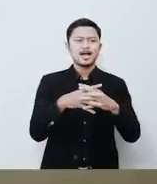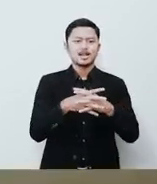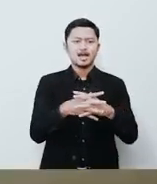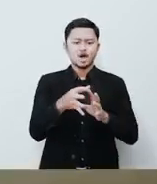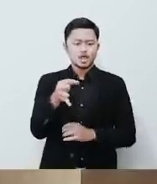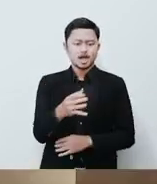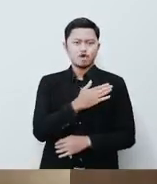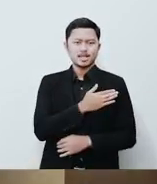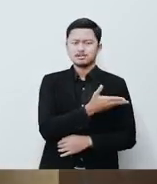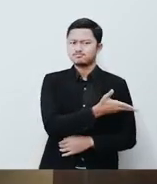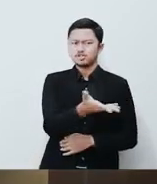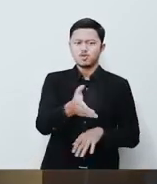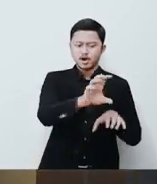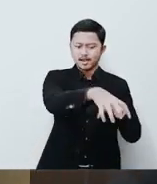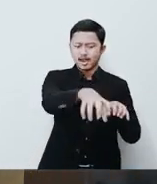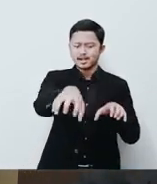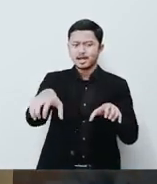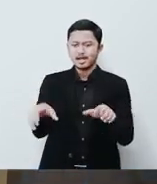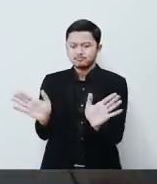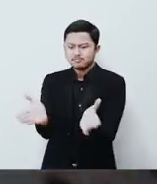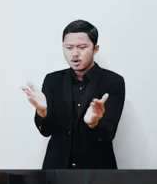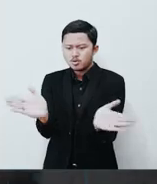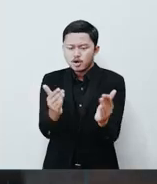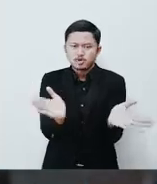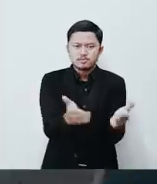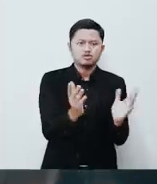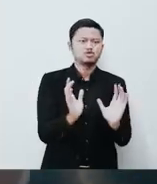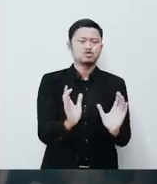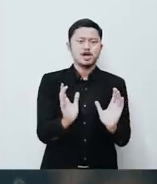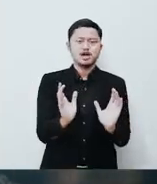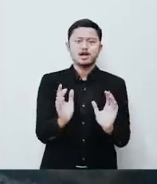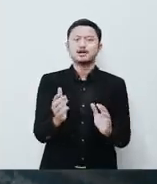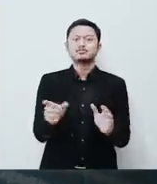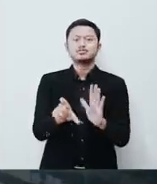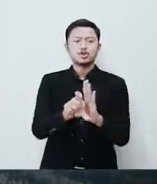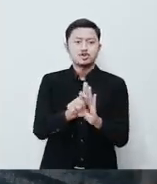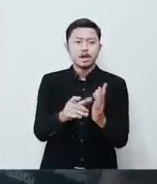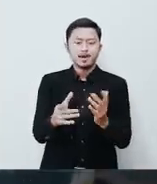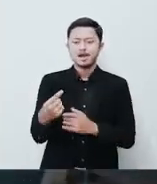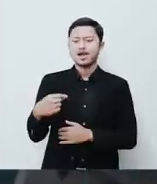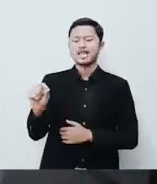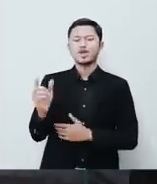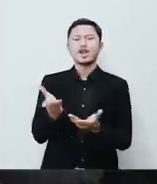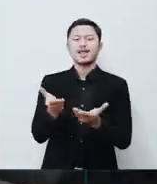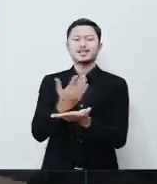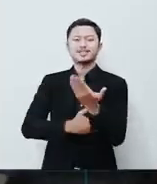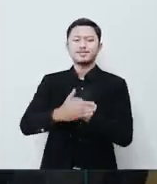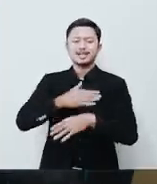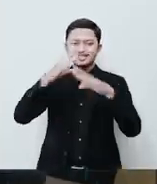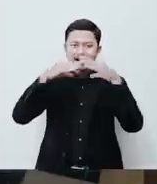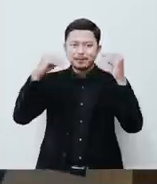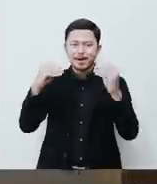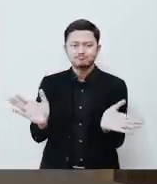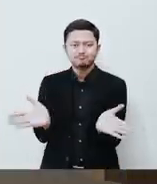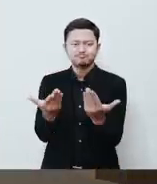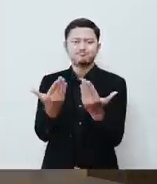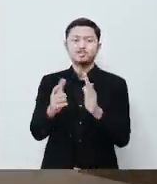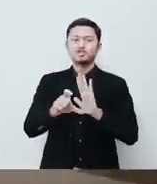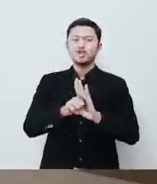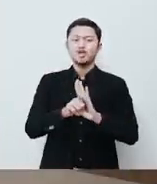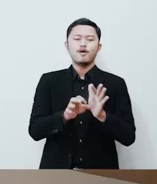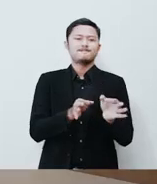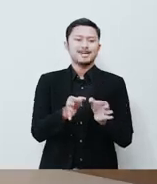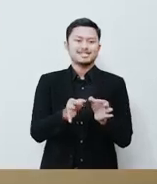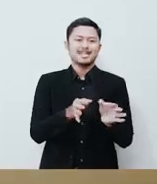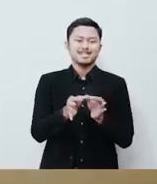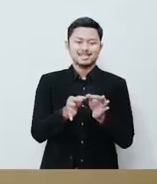pertanahan kabupaten atau kota telah membangun kantor layanan publik yang ramah bagi para penyandang disabilitas dengan